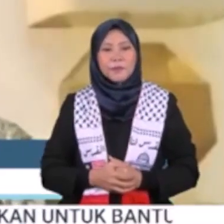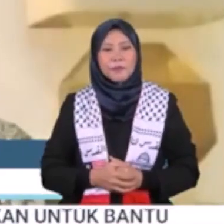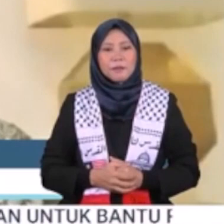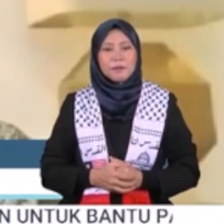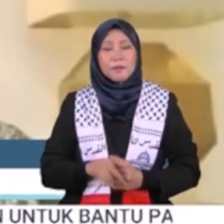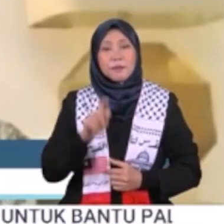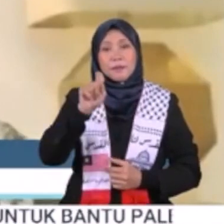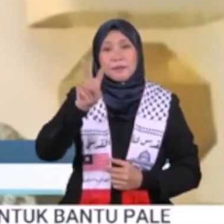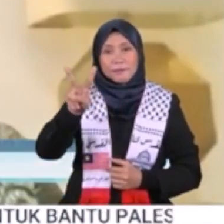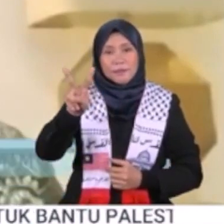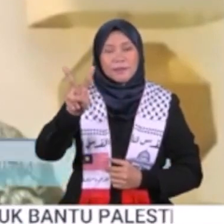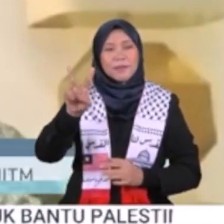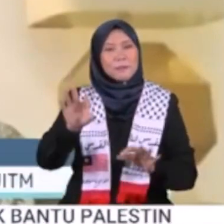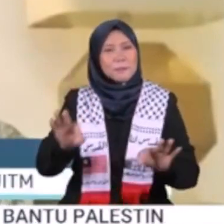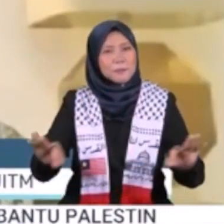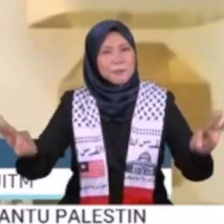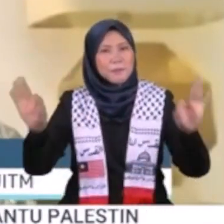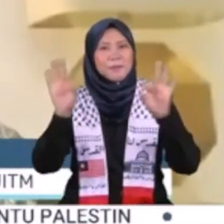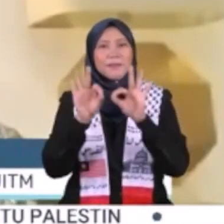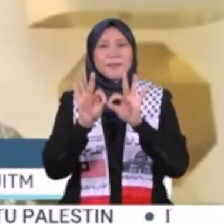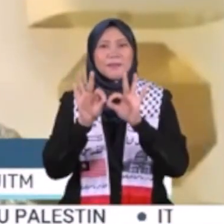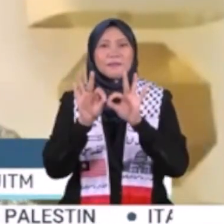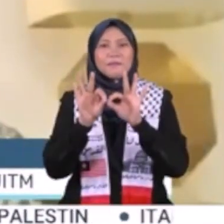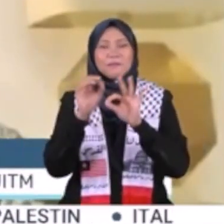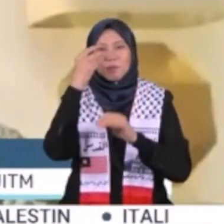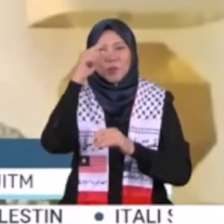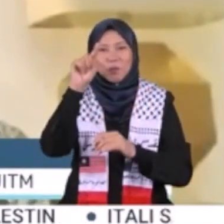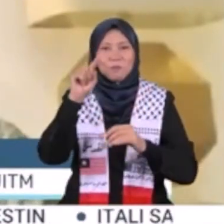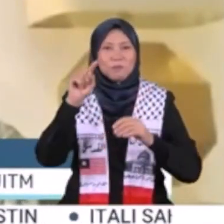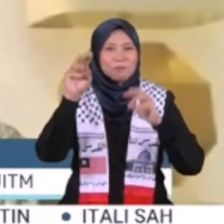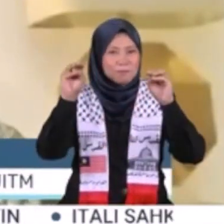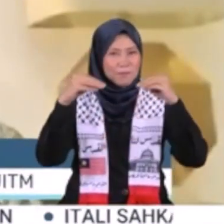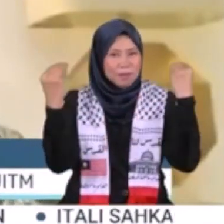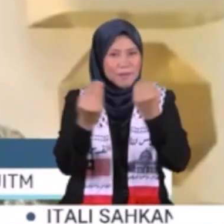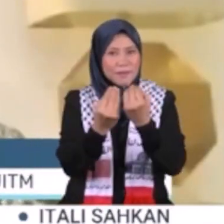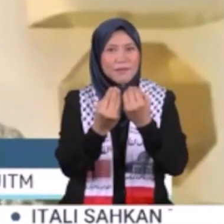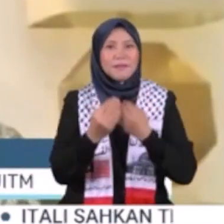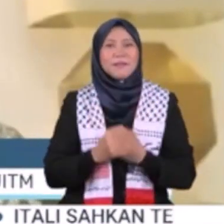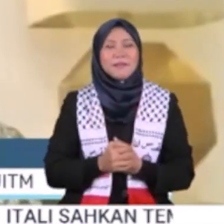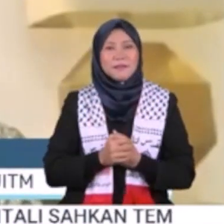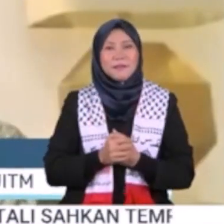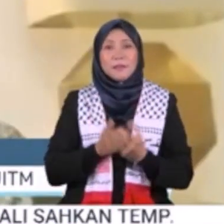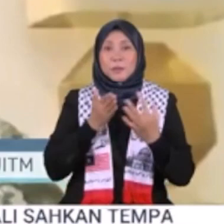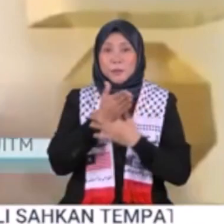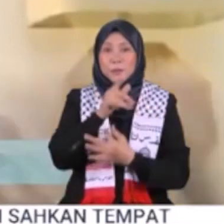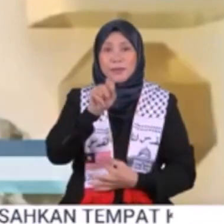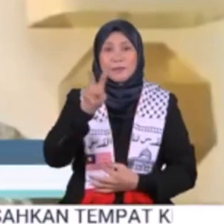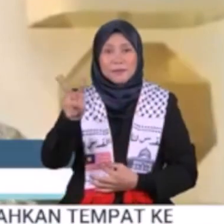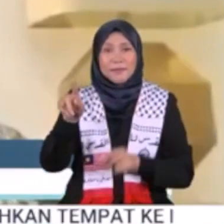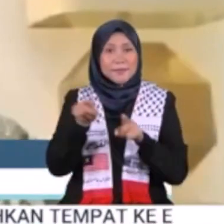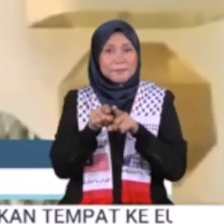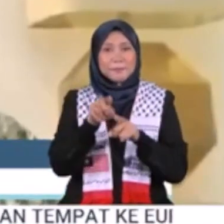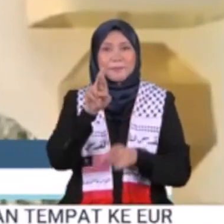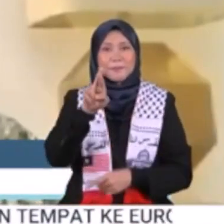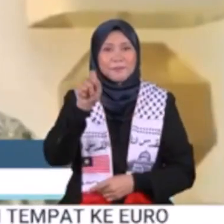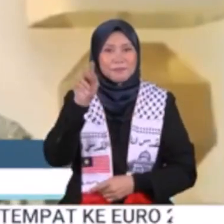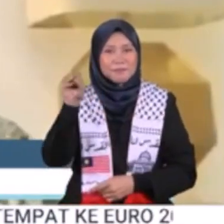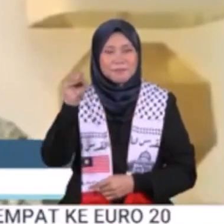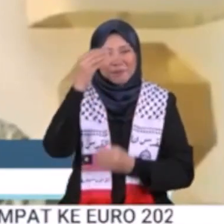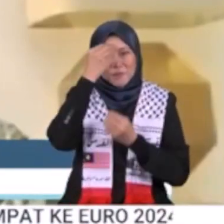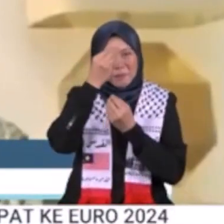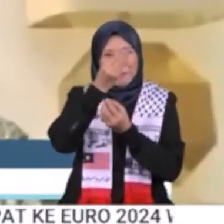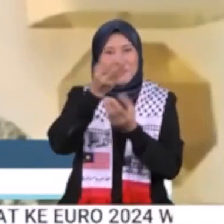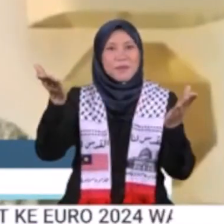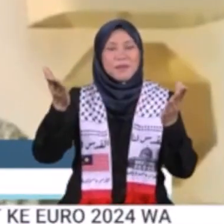Televisyen berperanan penting dalam kehidupan masyarakat kontemporari. Melalui televisyen, penyiaran awam seperti RTM